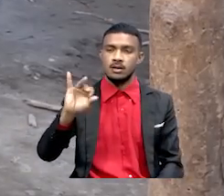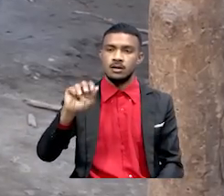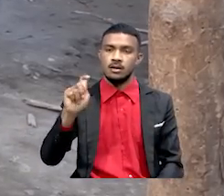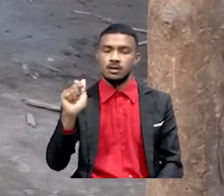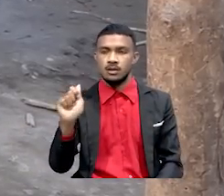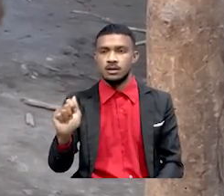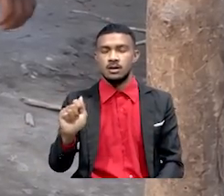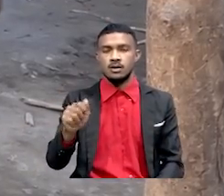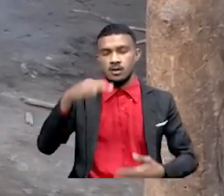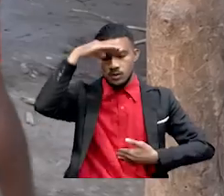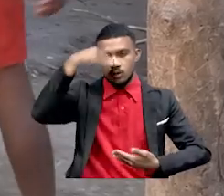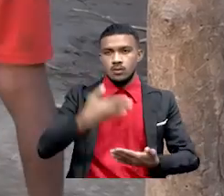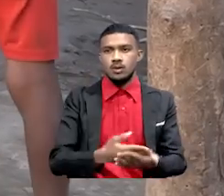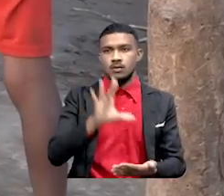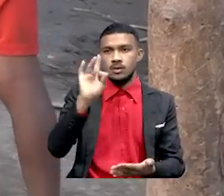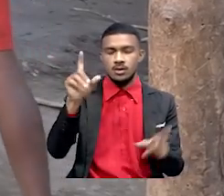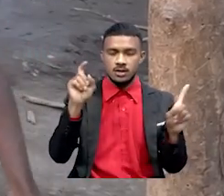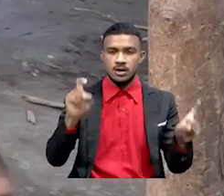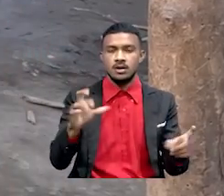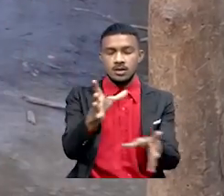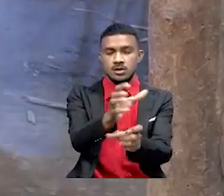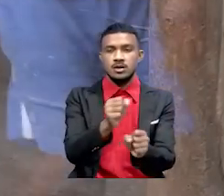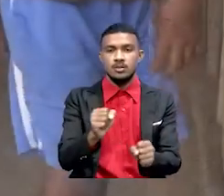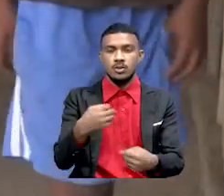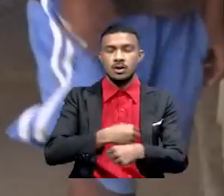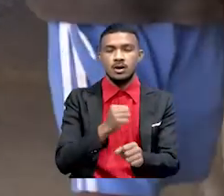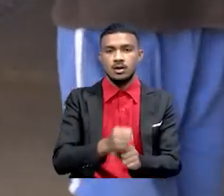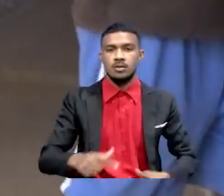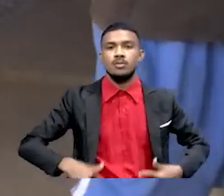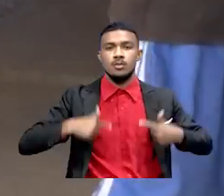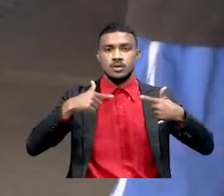inwalu, tem que simu ho di halau moris, ne.